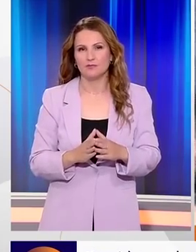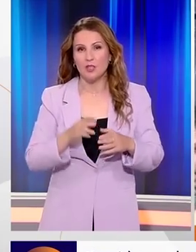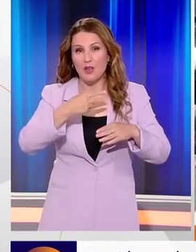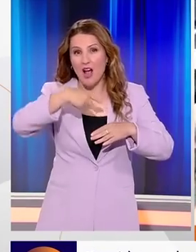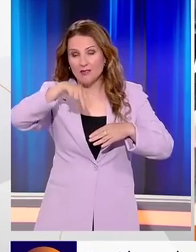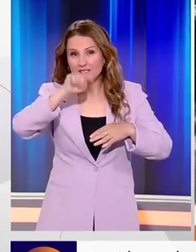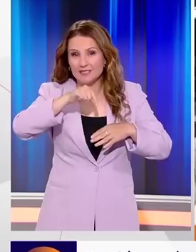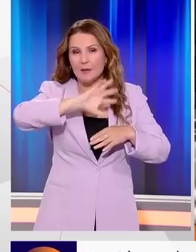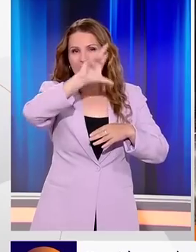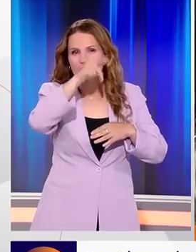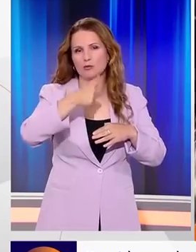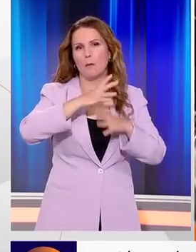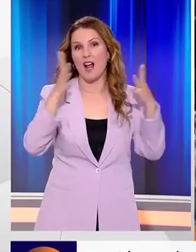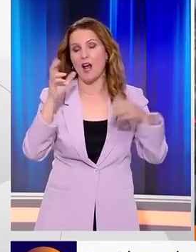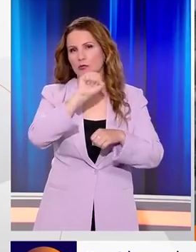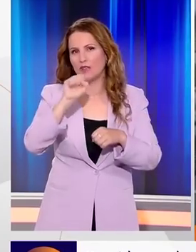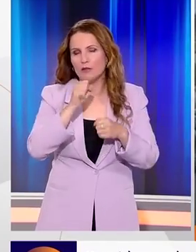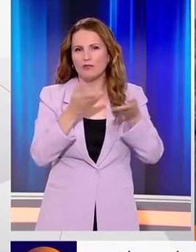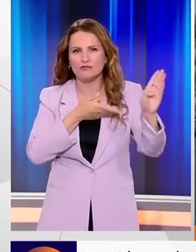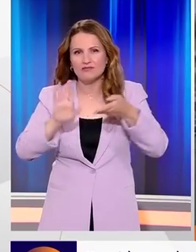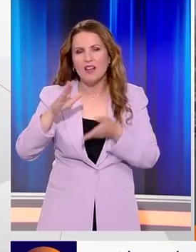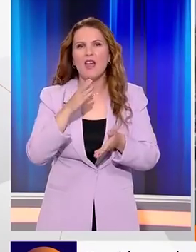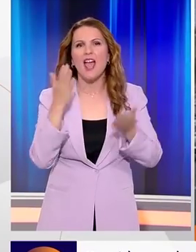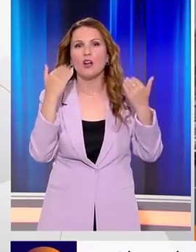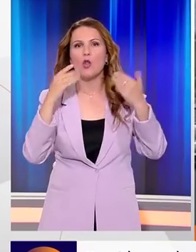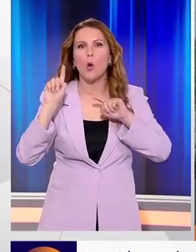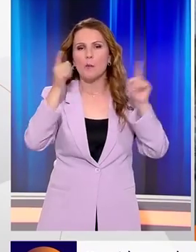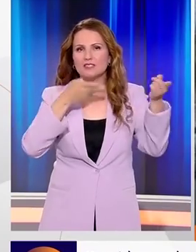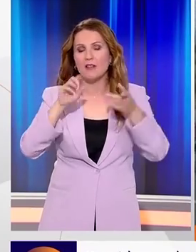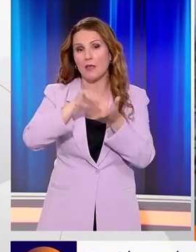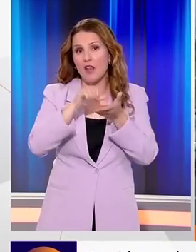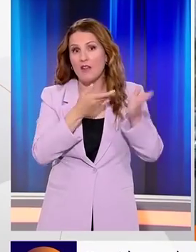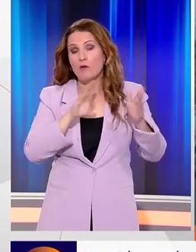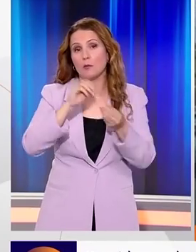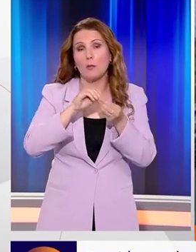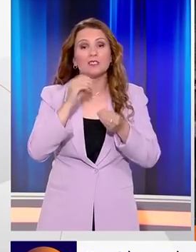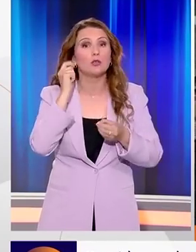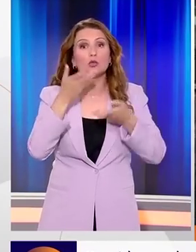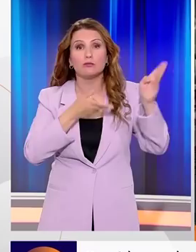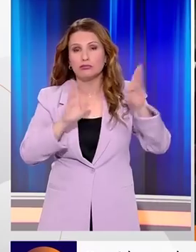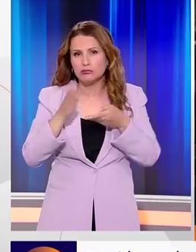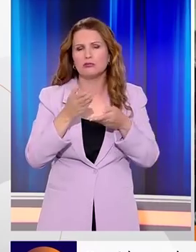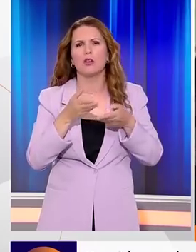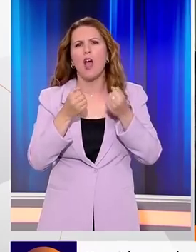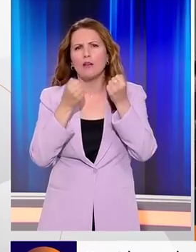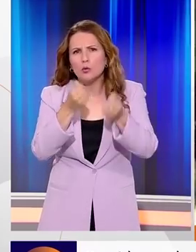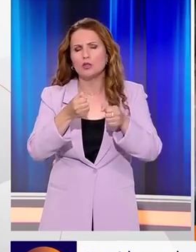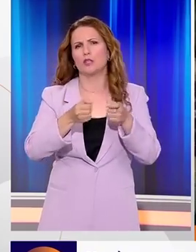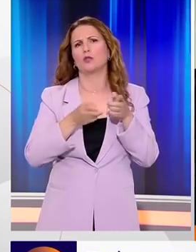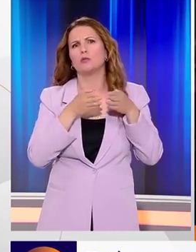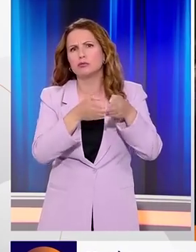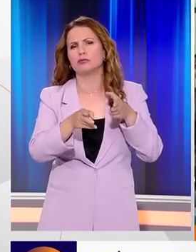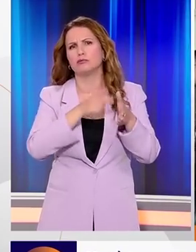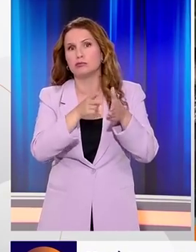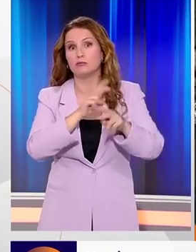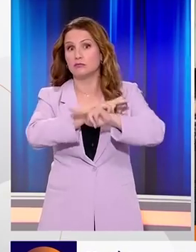Κορυφώνεται σήμερα και μέχρι το Μεγάλο Σάββατο η έξοδος των εκδρομέων του Πάσχα, με τους Αθηναίους να εγκαταλείπουν με οποιοδήποτε μέσο την πρωτεύουσα. Με σύμμαχο